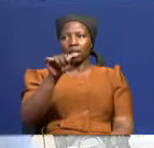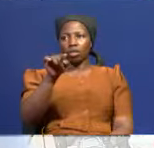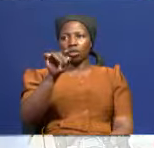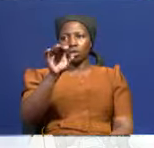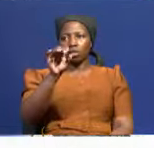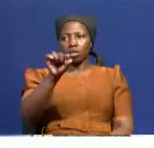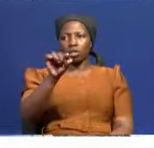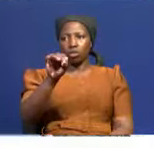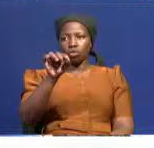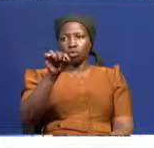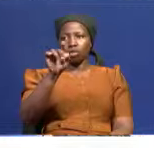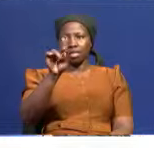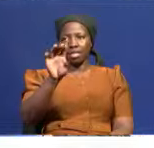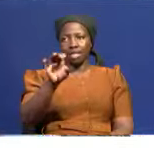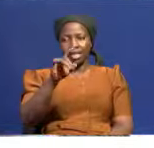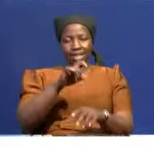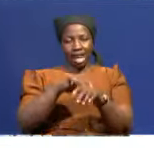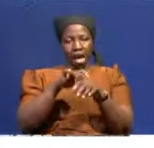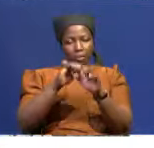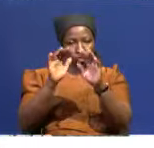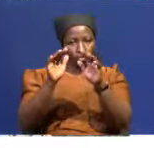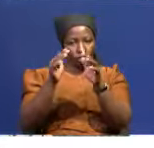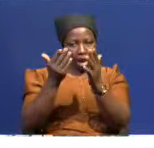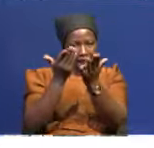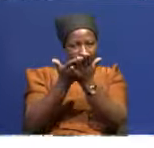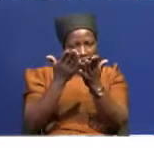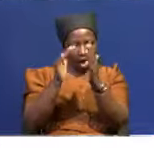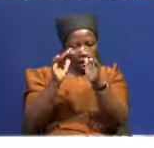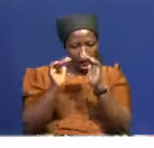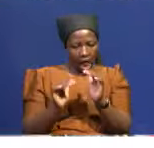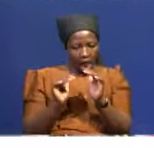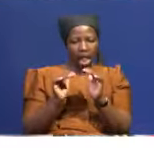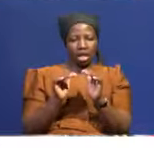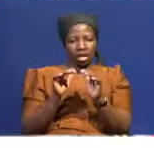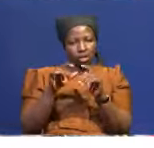www.ajira.go.ke. ukifika pale, teremka pale studio mashinani,